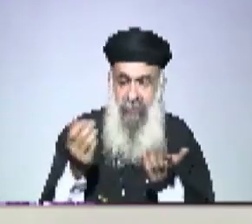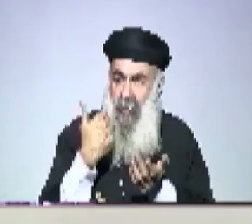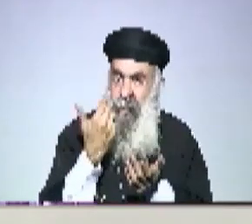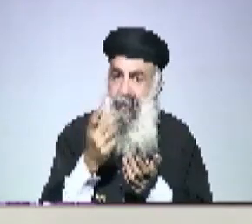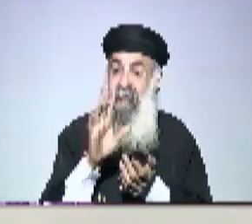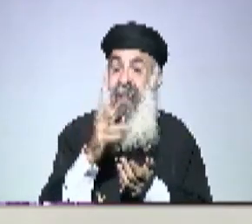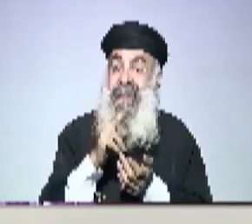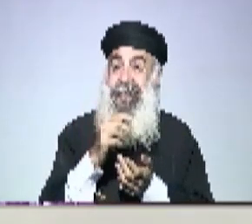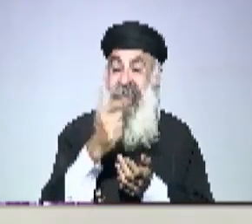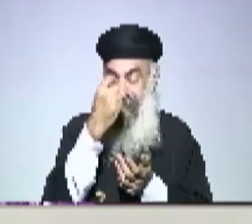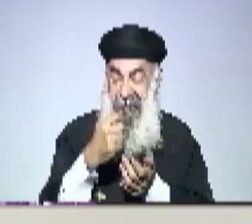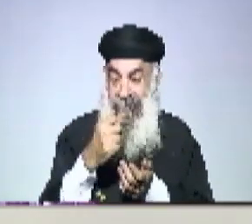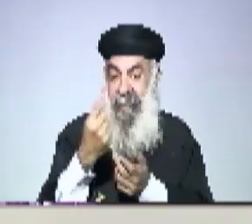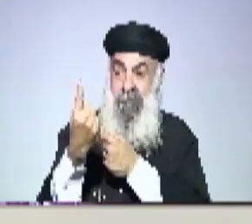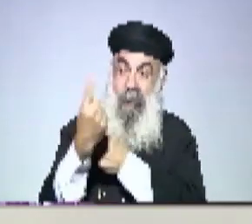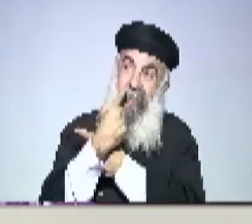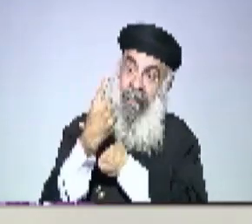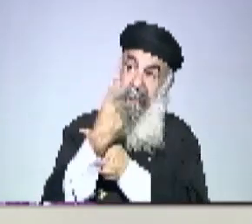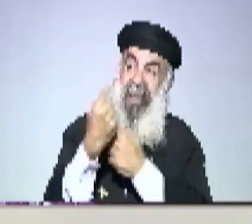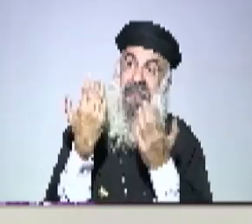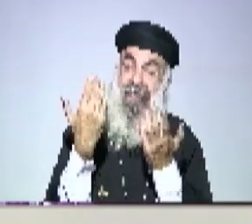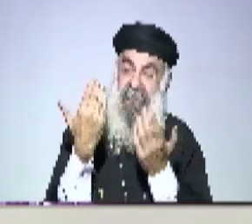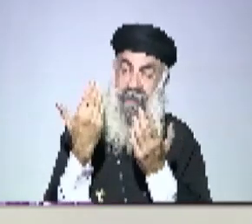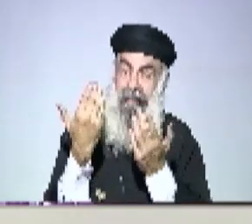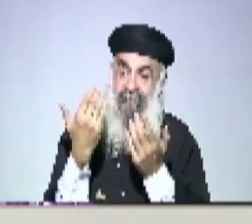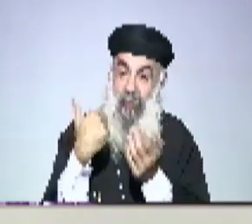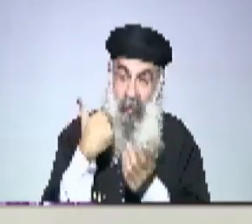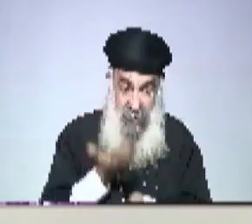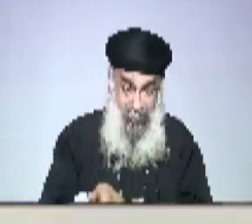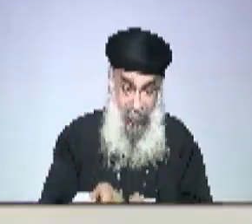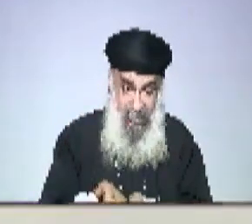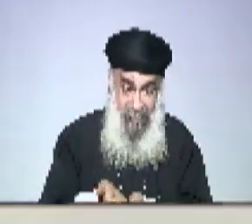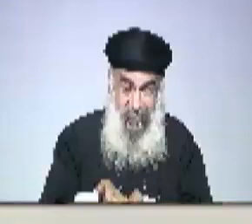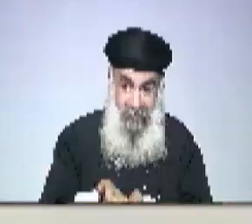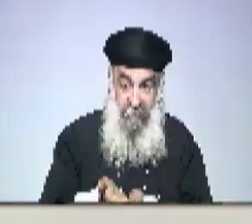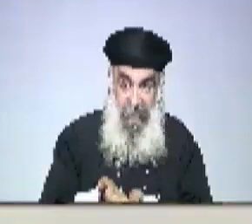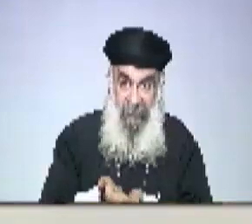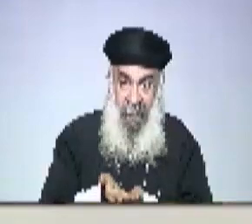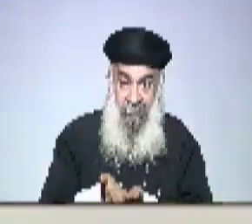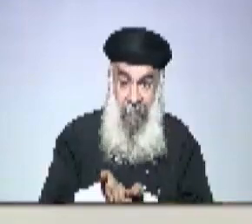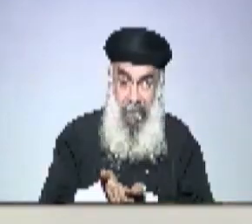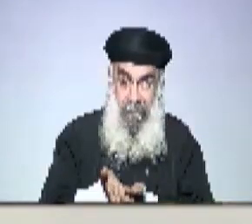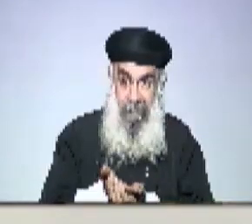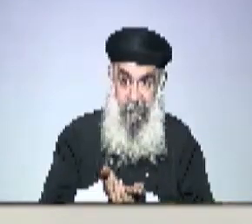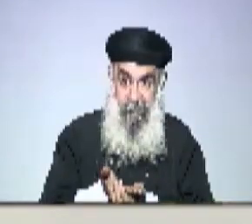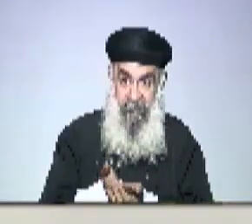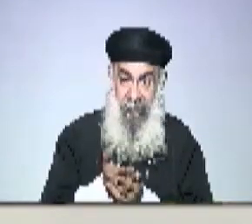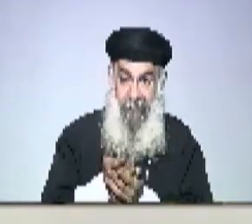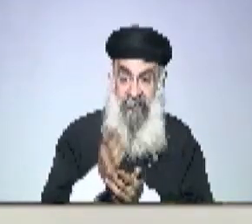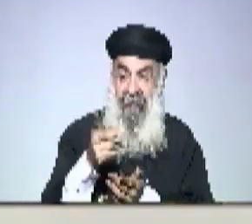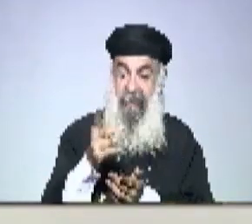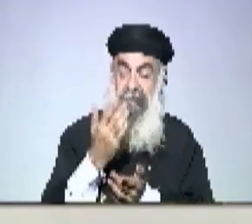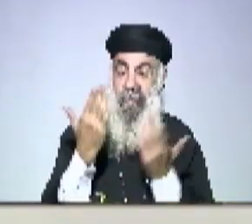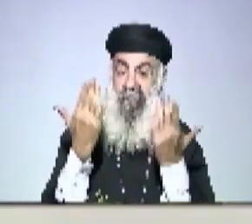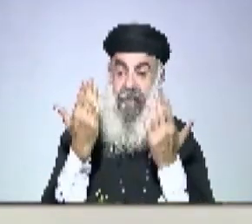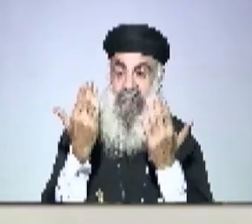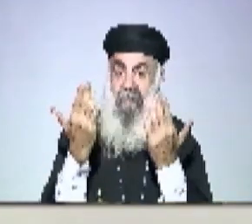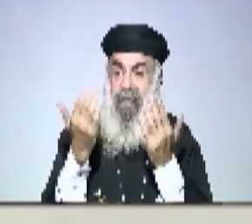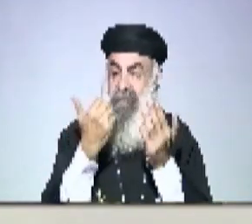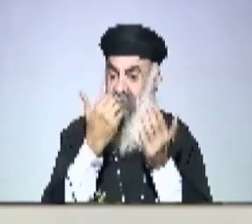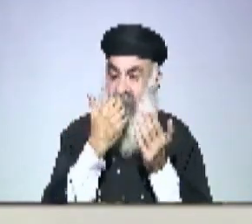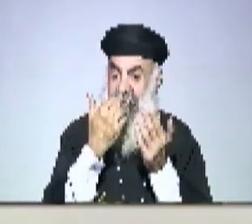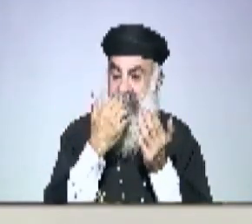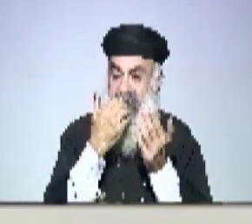الكنيسه لما علمتنا الصلاه دي حاجه وحشه طب ما هو انت لو ما صلتش المزامير قبل